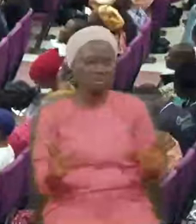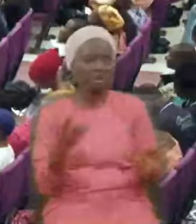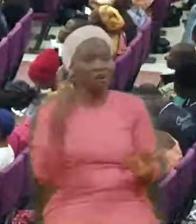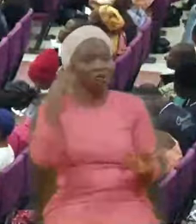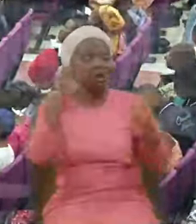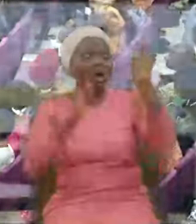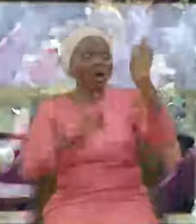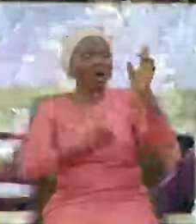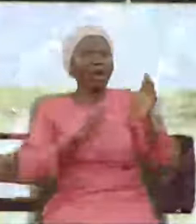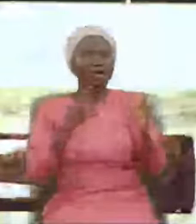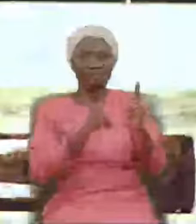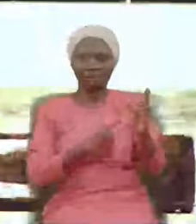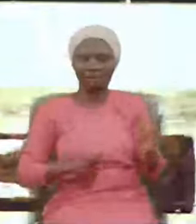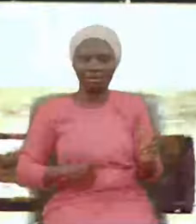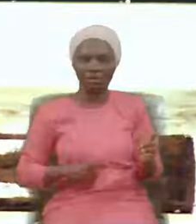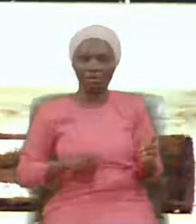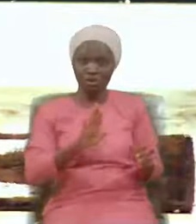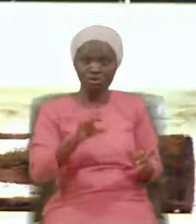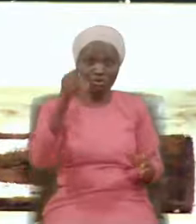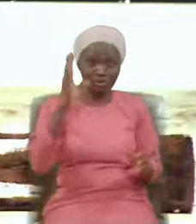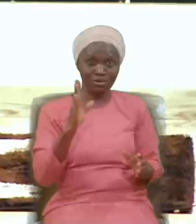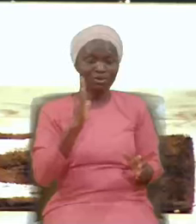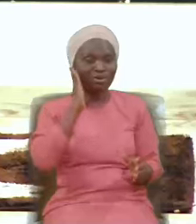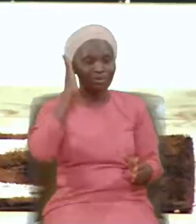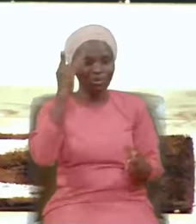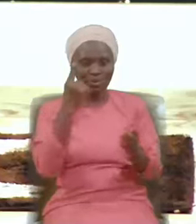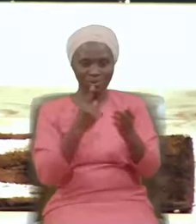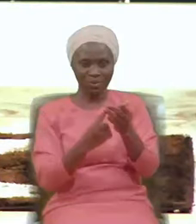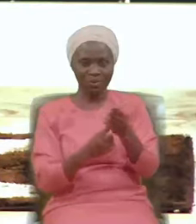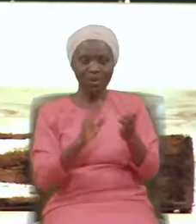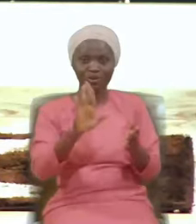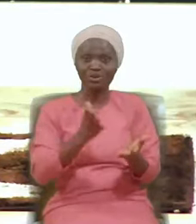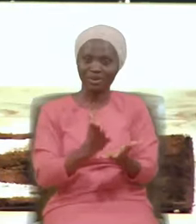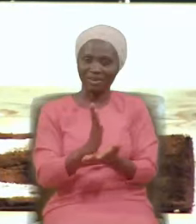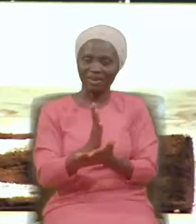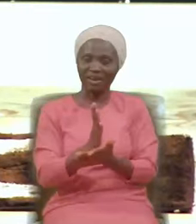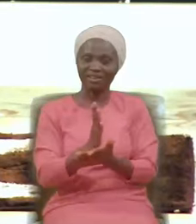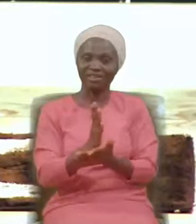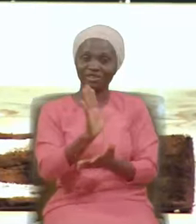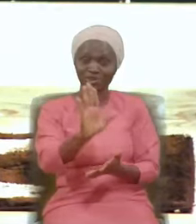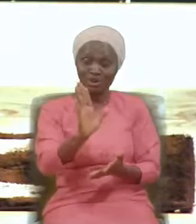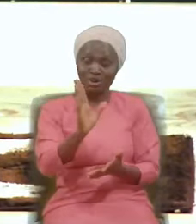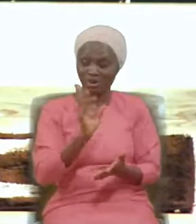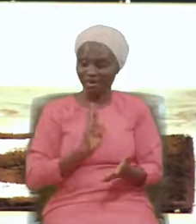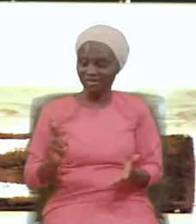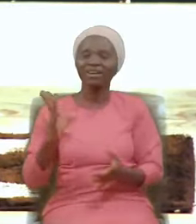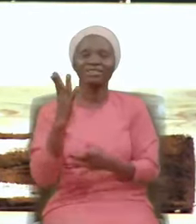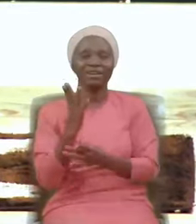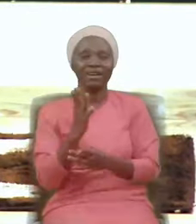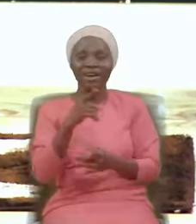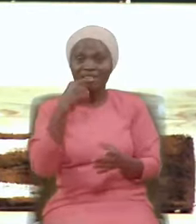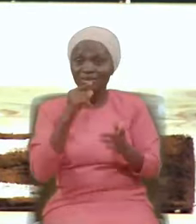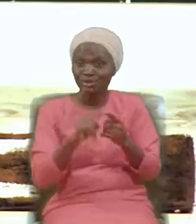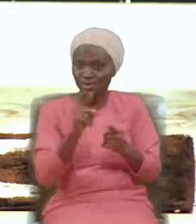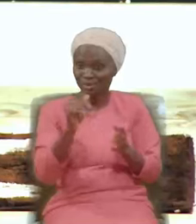Car je suis l'Éternel ton Dieu qui fortifie ta droite, qui te dit, ne crains